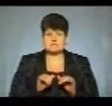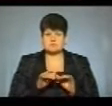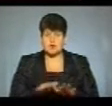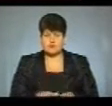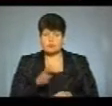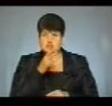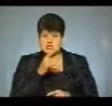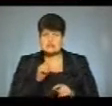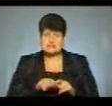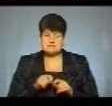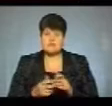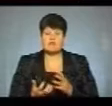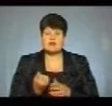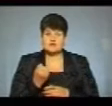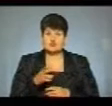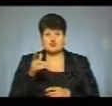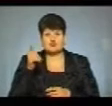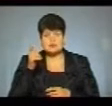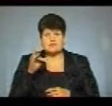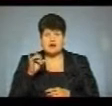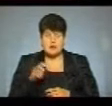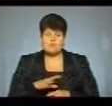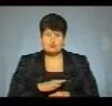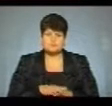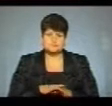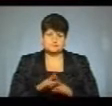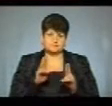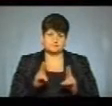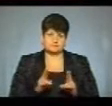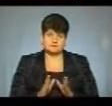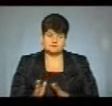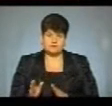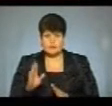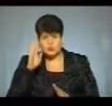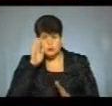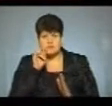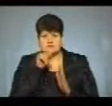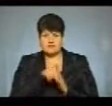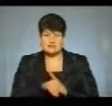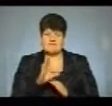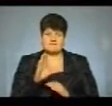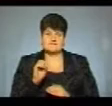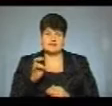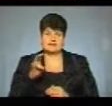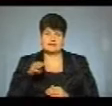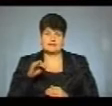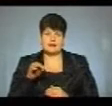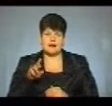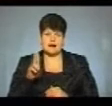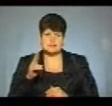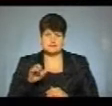під час слідства виявили, що Чортківським РЕМом були дотримані правила безпеки. Хлопець вліз туди через вентиляцію.